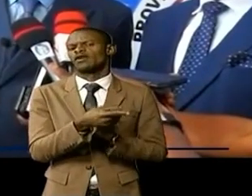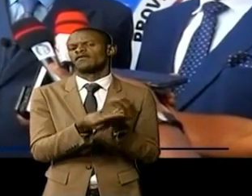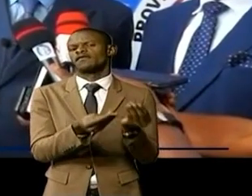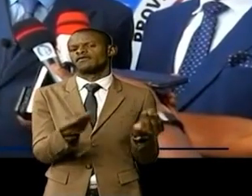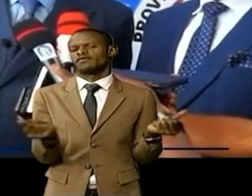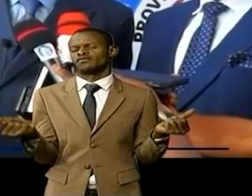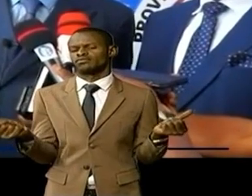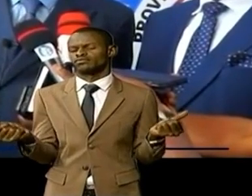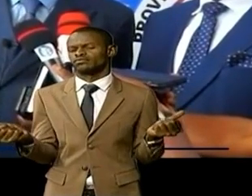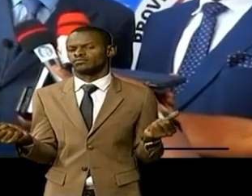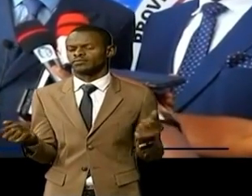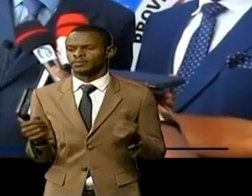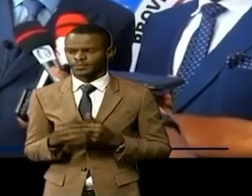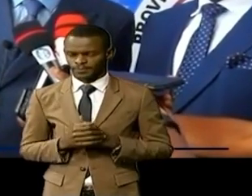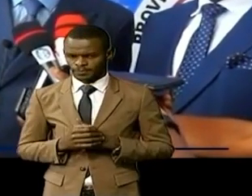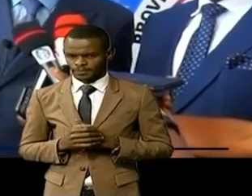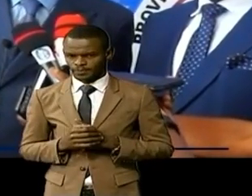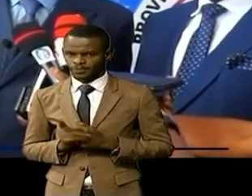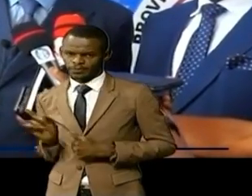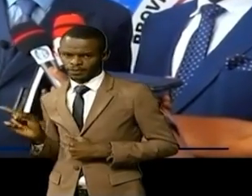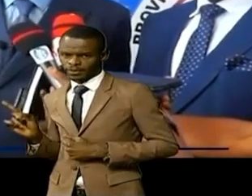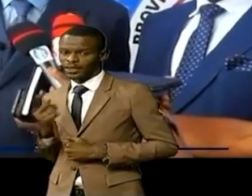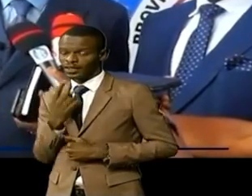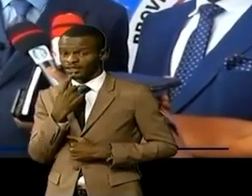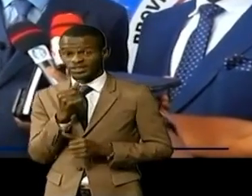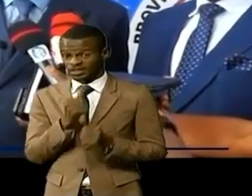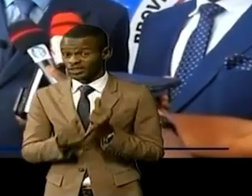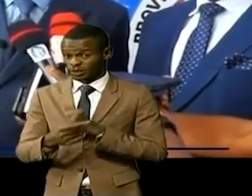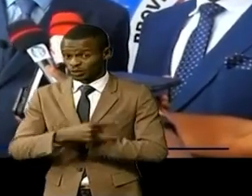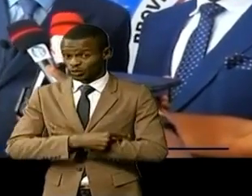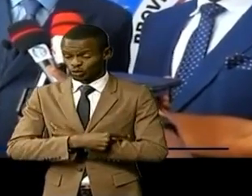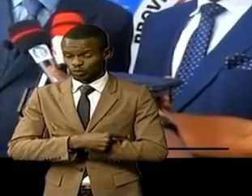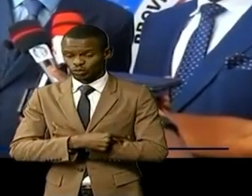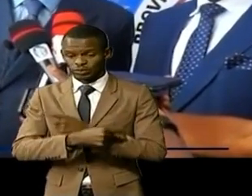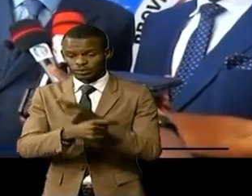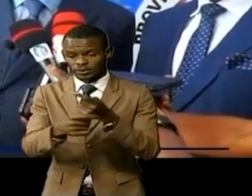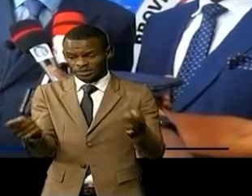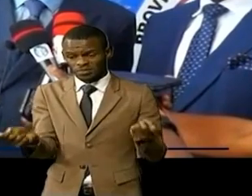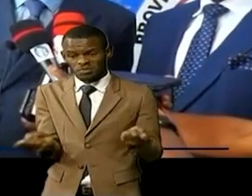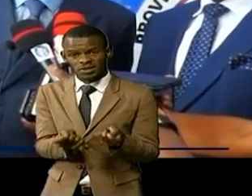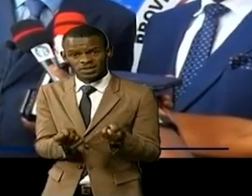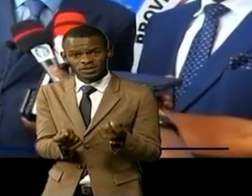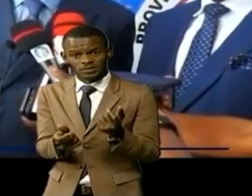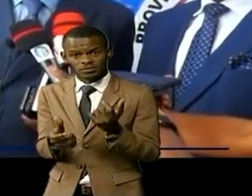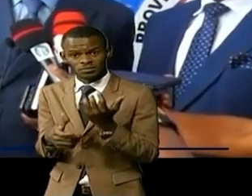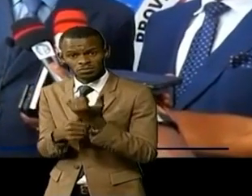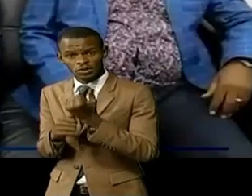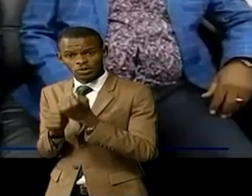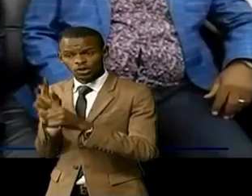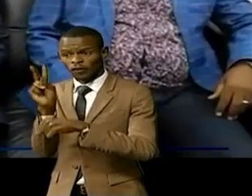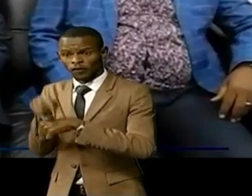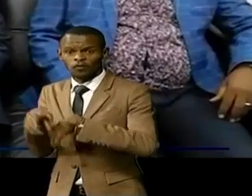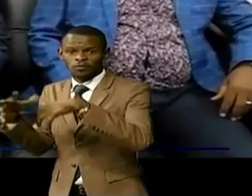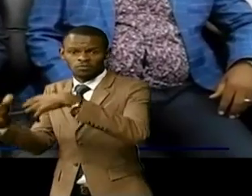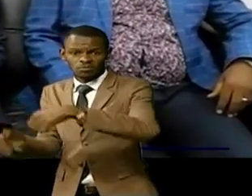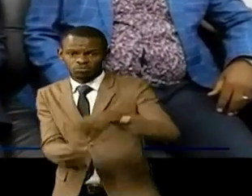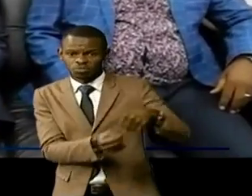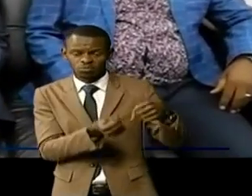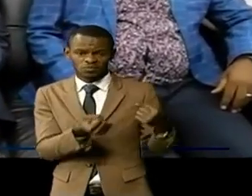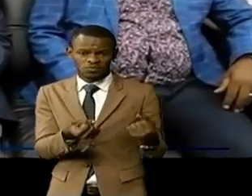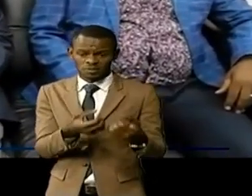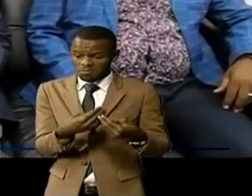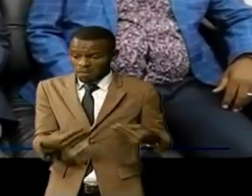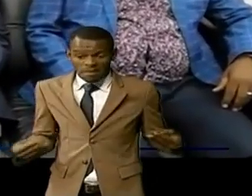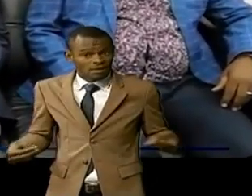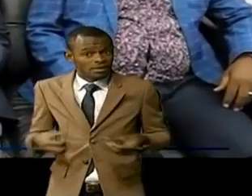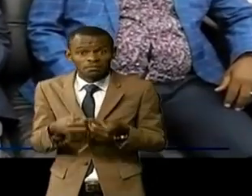chaque jour du terrain, de nos équipements, à cause justement de ces inciviques. Et pour une telle action, nous devons